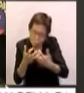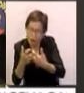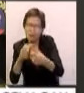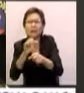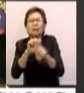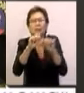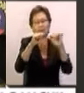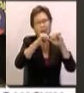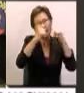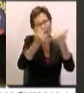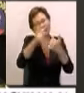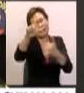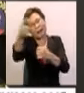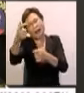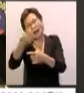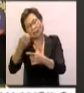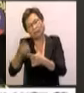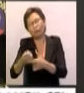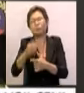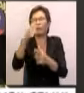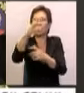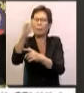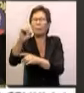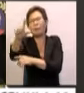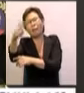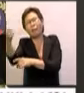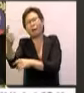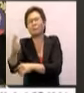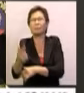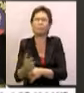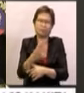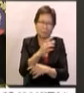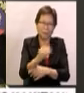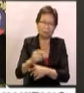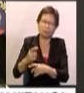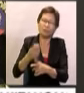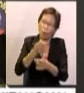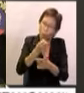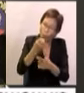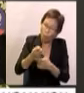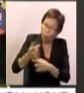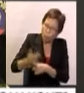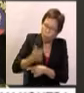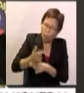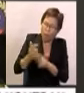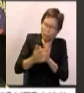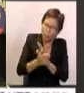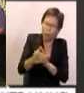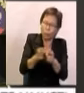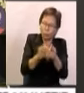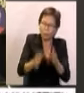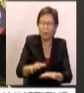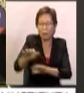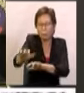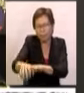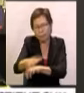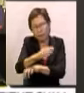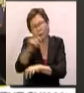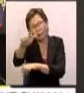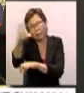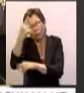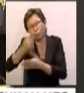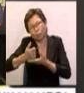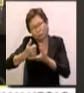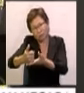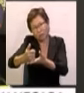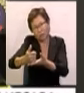dengan agensi-agensi lain ataupun dengan syarikat-syarikat lain dan memberi latihan, kemahiran, keusahawanan, pertanian dan sebagainya untuk